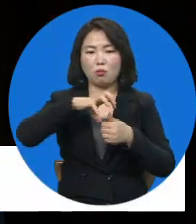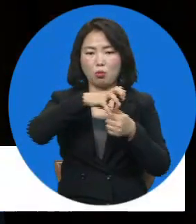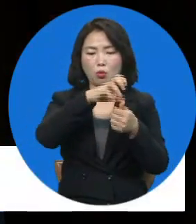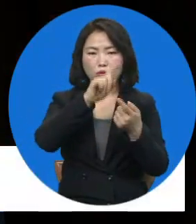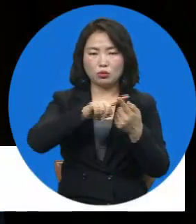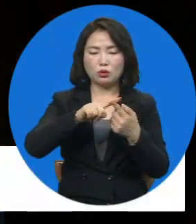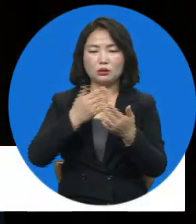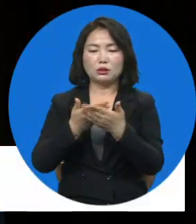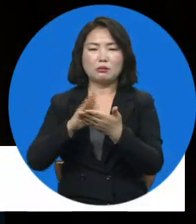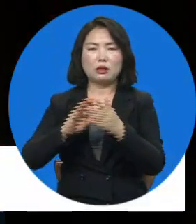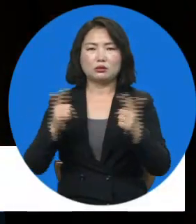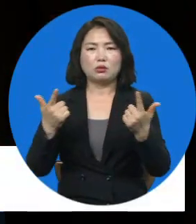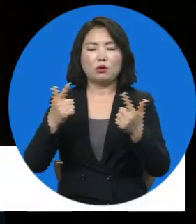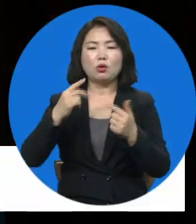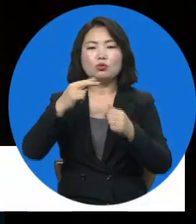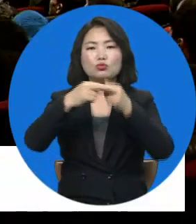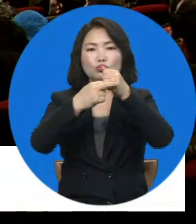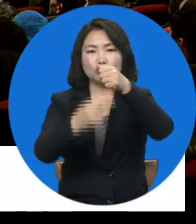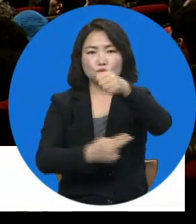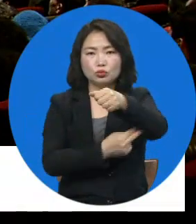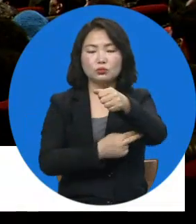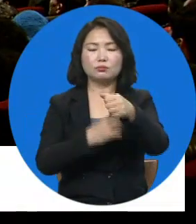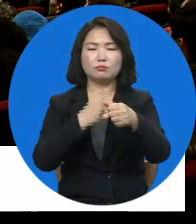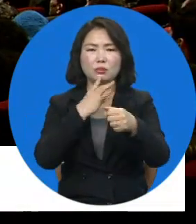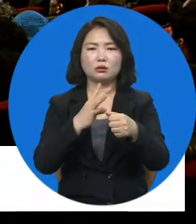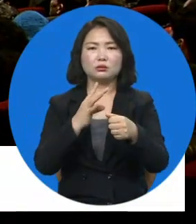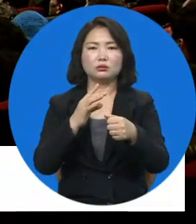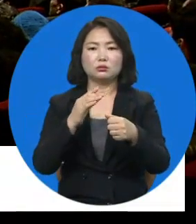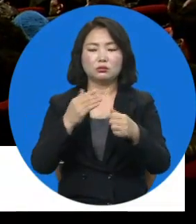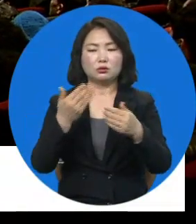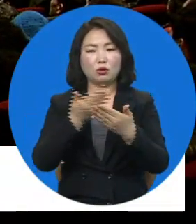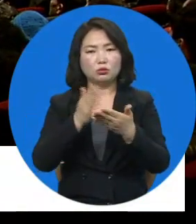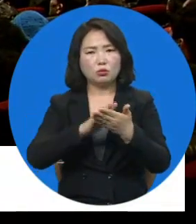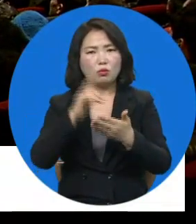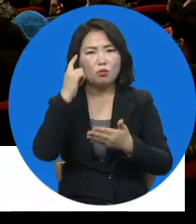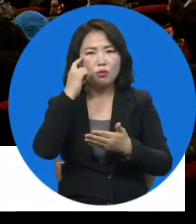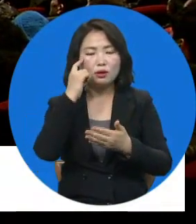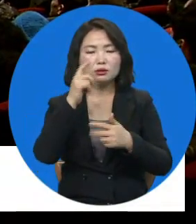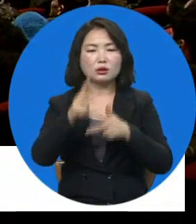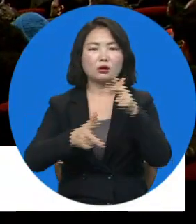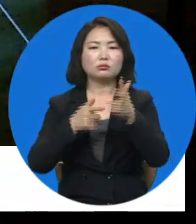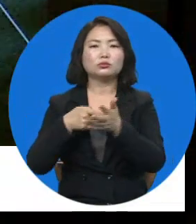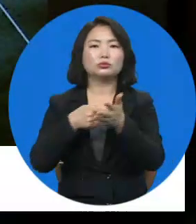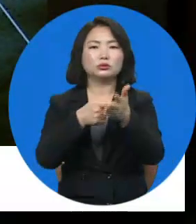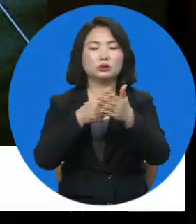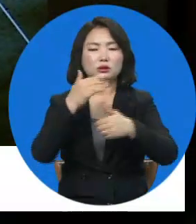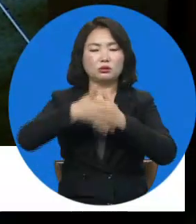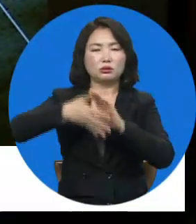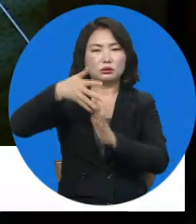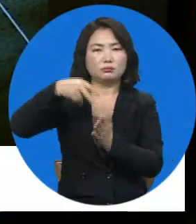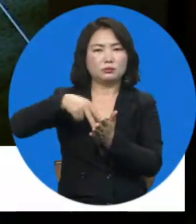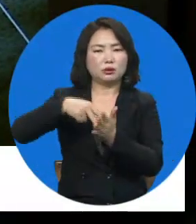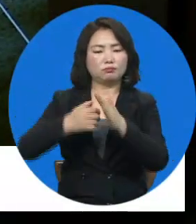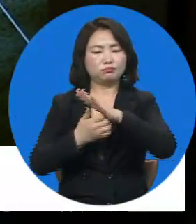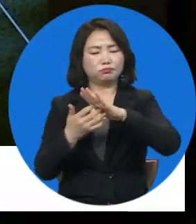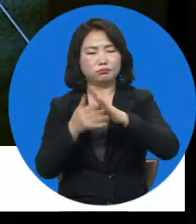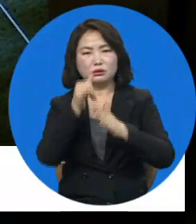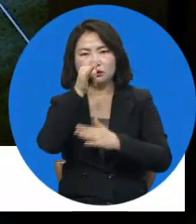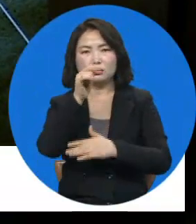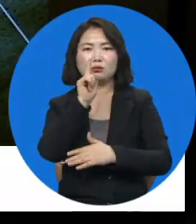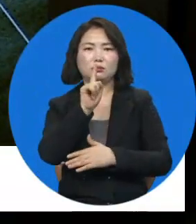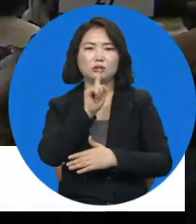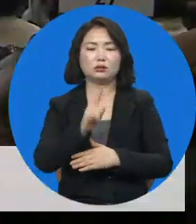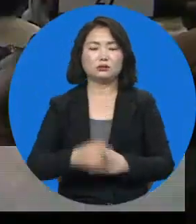개발이 아니라 구름다리 건설로 만 한정하는 것은 이 사업을 추진하려는 대구시 의도가 깔려 있다는